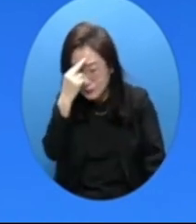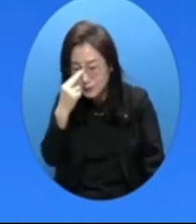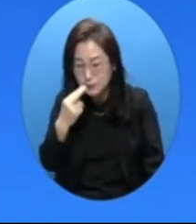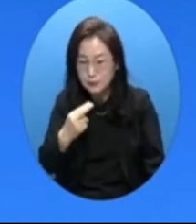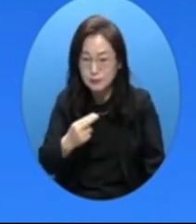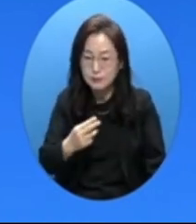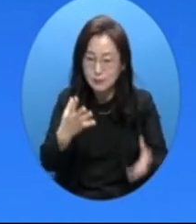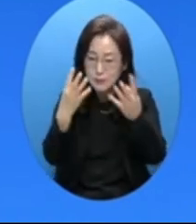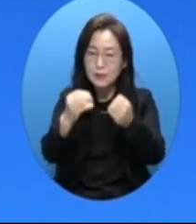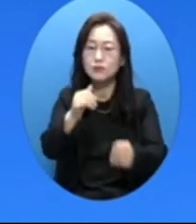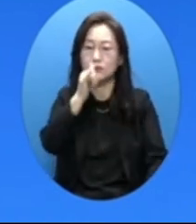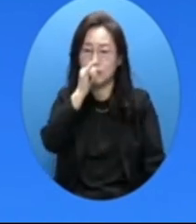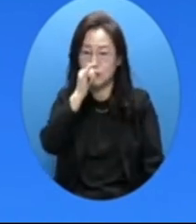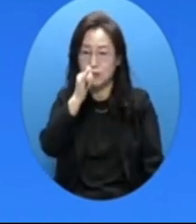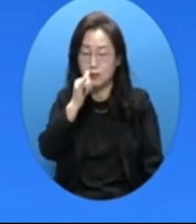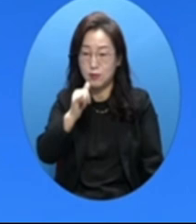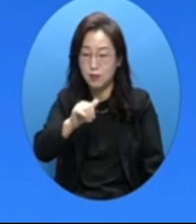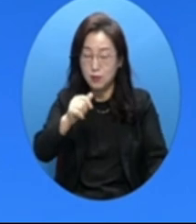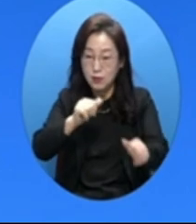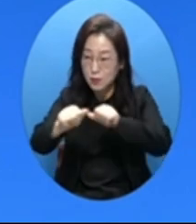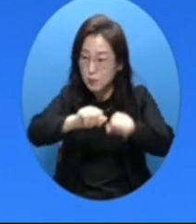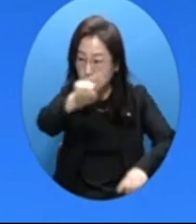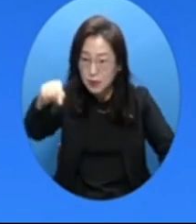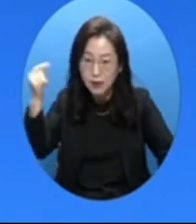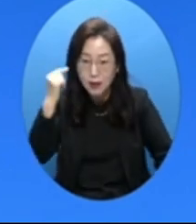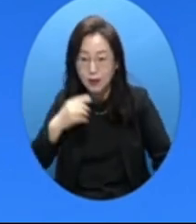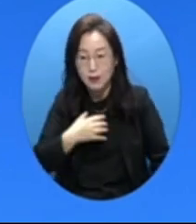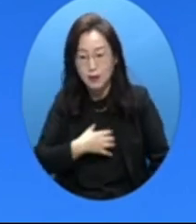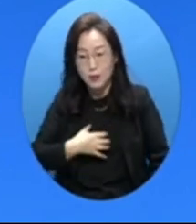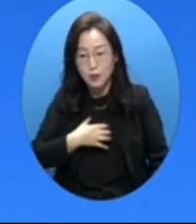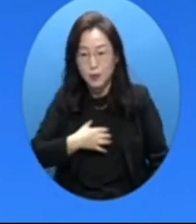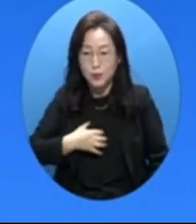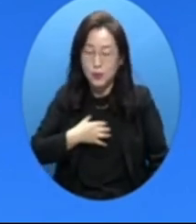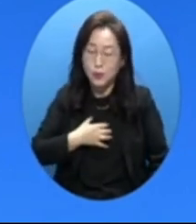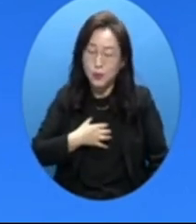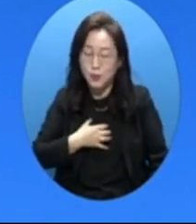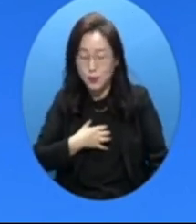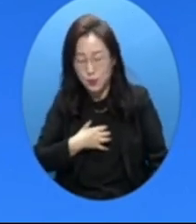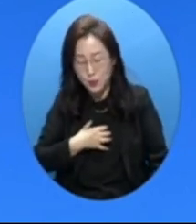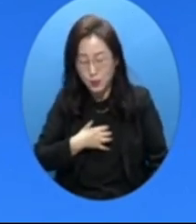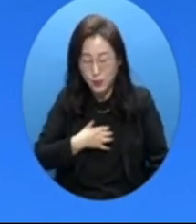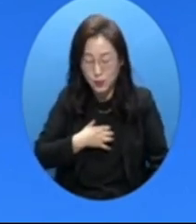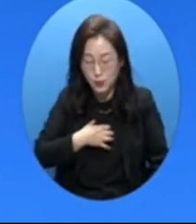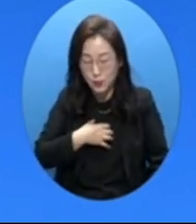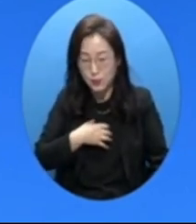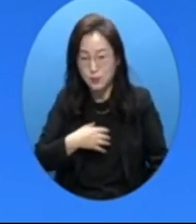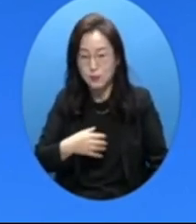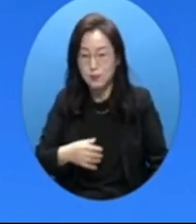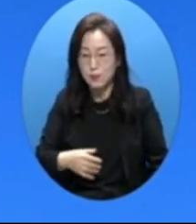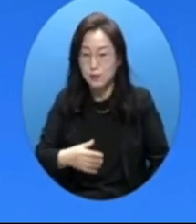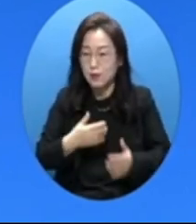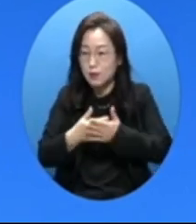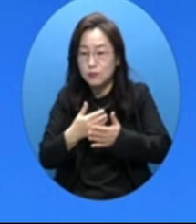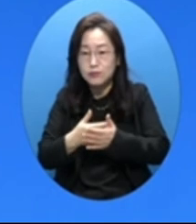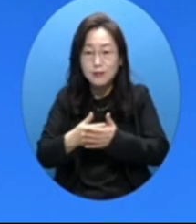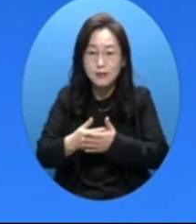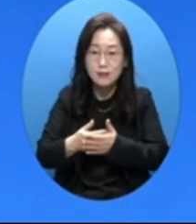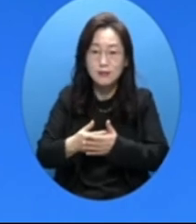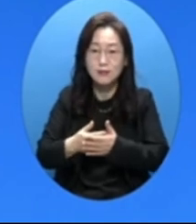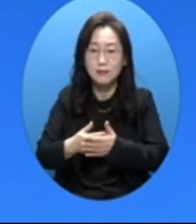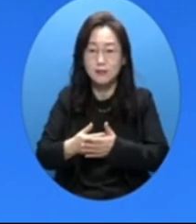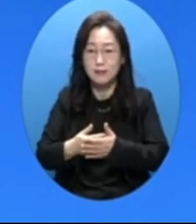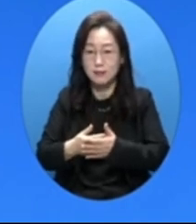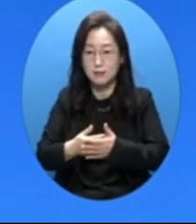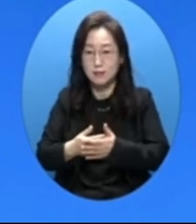걱정하며 살아가고 있습니다 들려오는 소식이 우리를 걱정하게 하고 염려하게 하고 불안하게 합니다